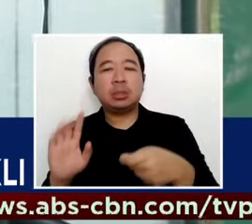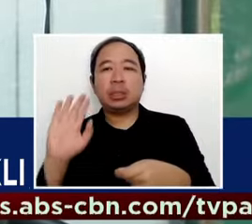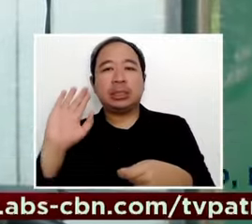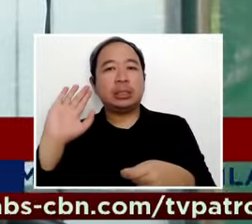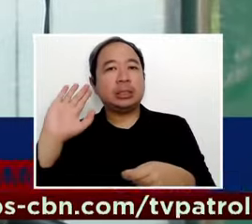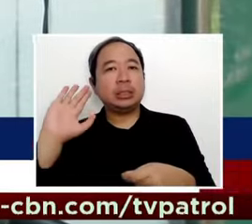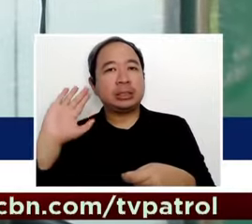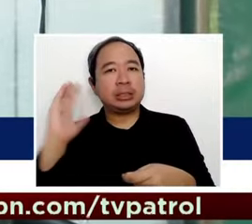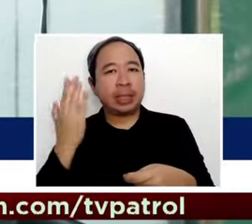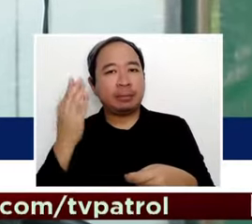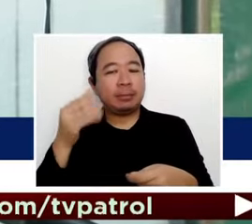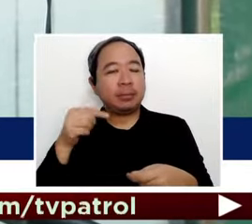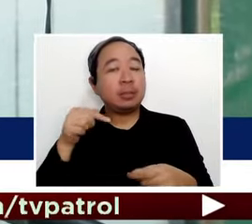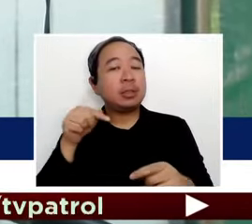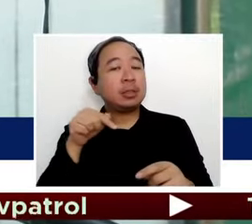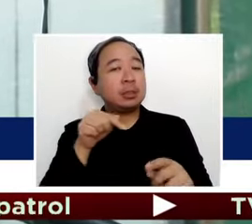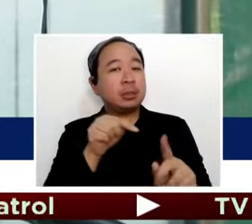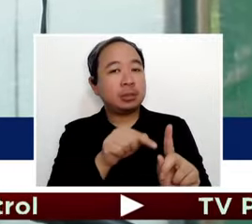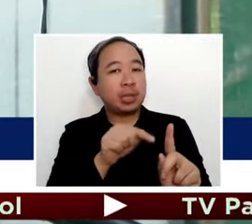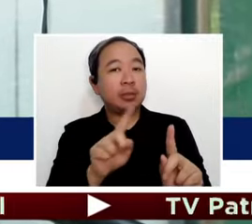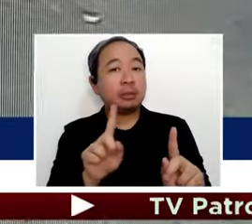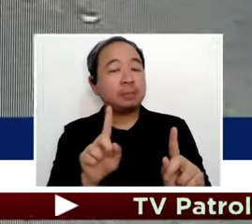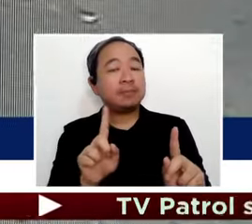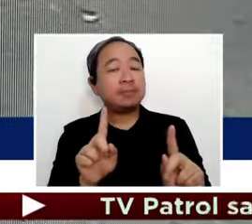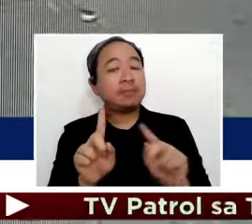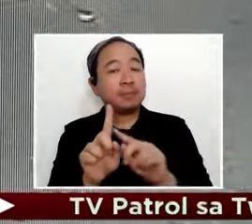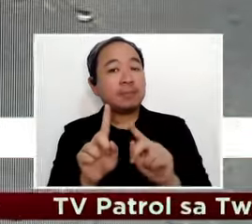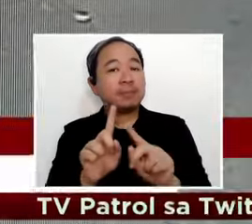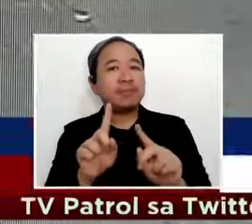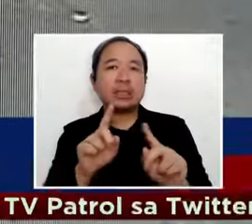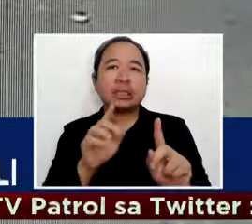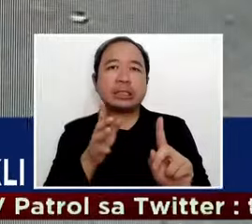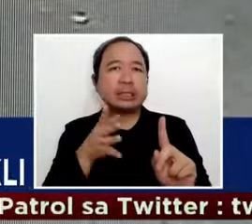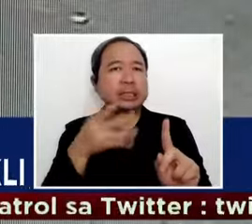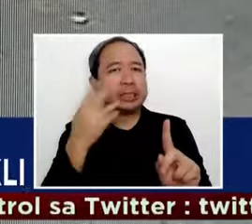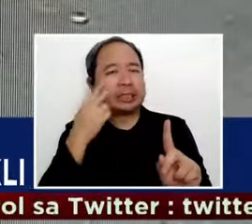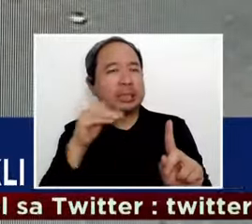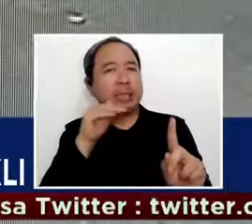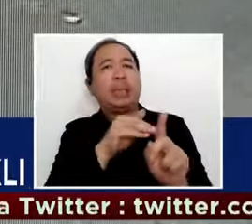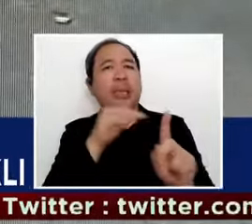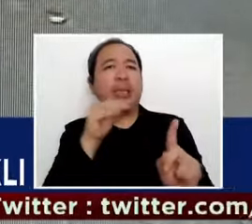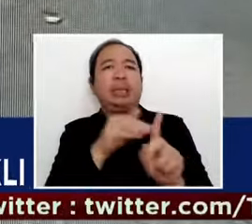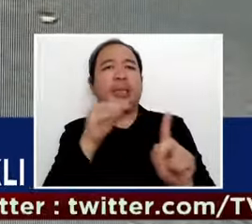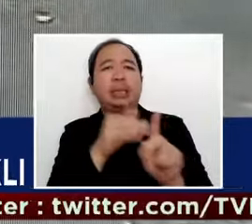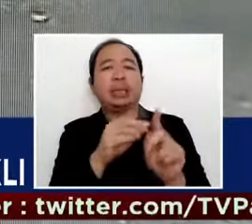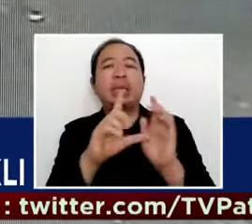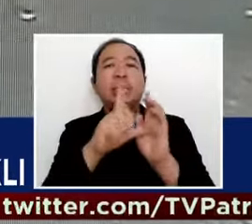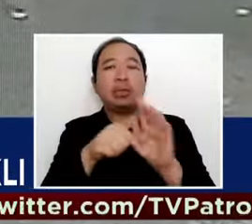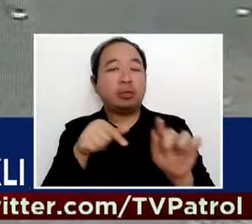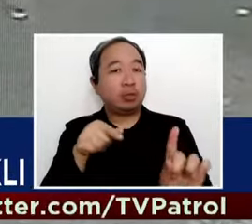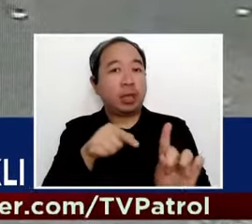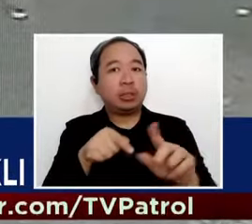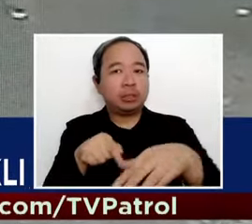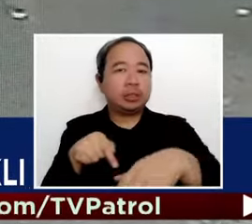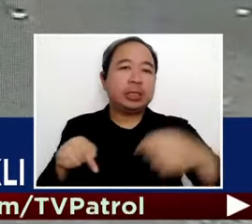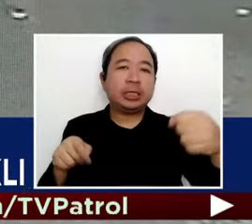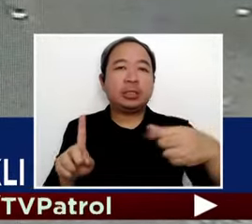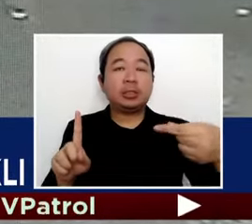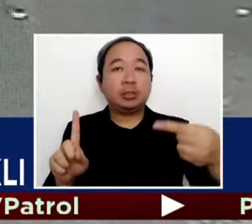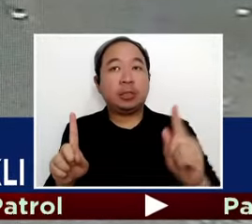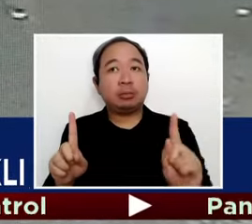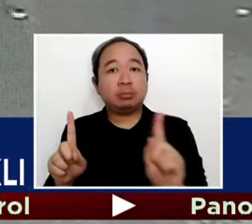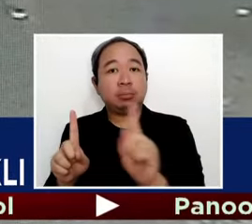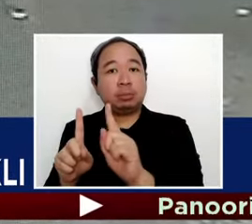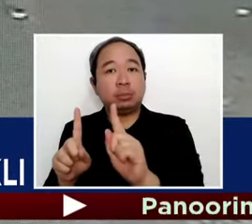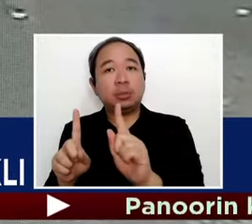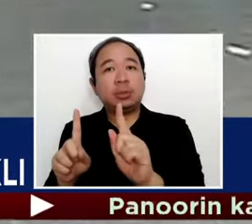niya yung nagtitinda nung yung tindero. Tapos suddenly, may kinuha siyang kutsilyo, then nilapitan niya.